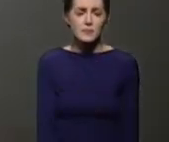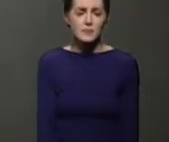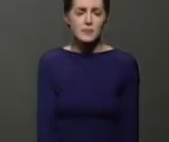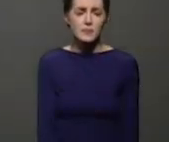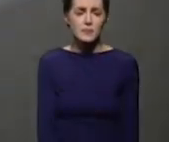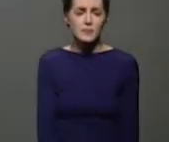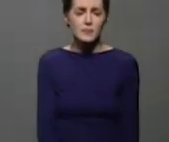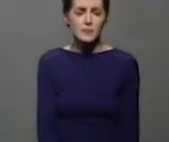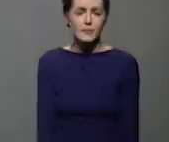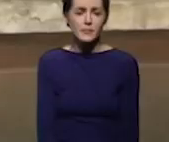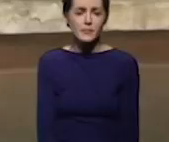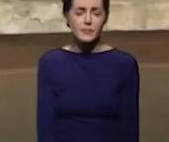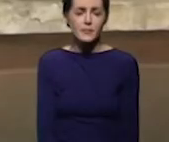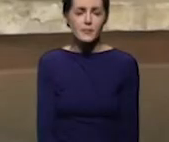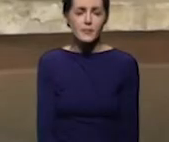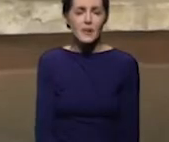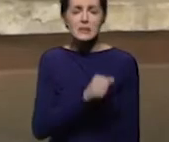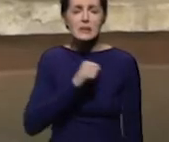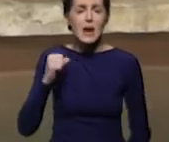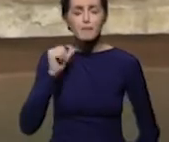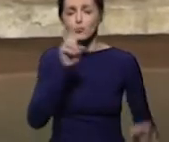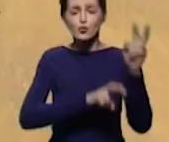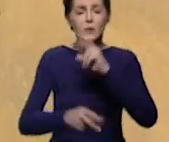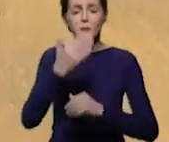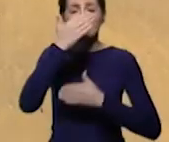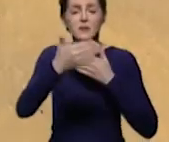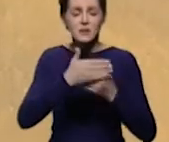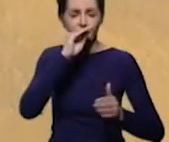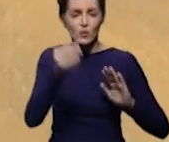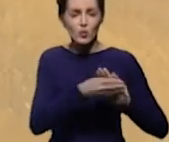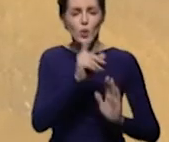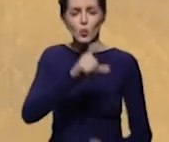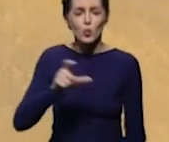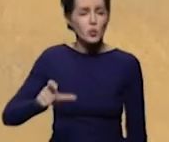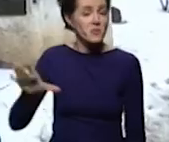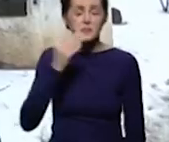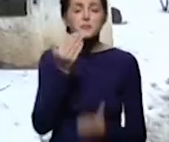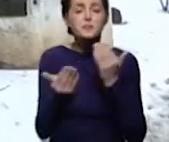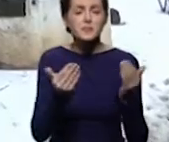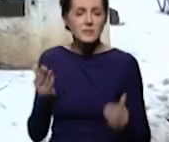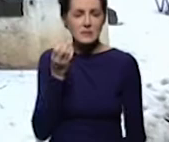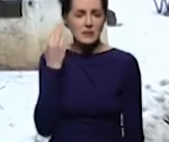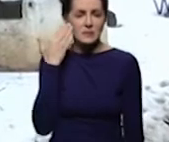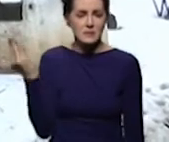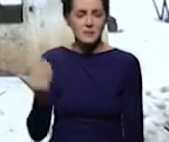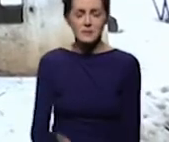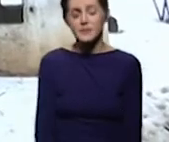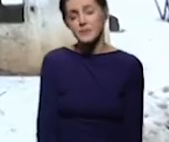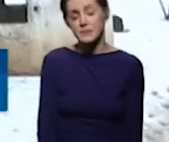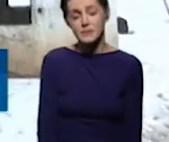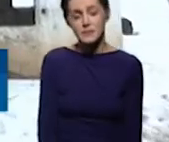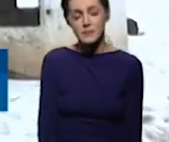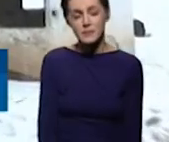винесли. Уже нету. Де шукати найближче укриття, перехожі не знають. Ну, перше право ховатися десь, а де не